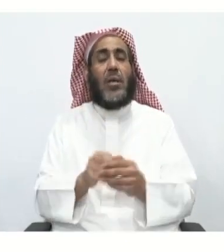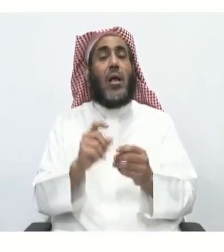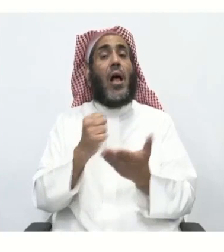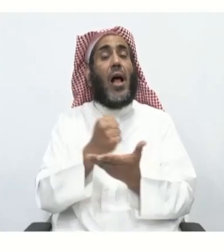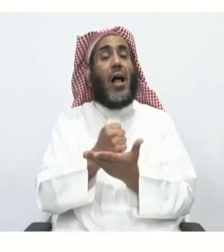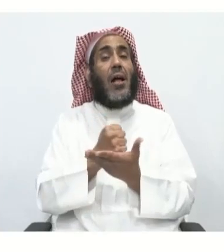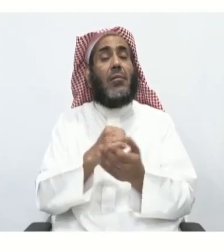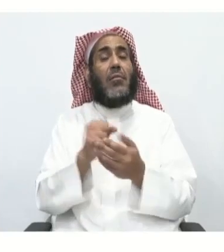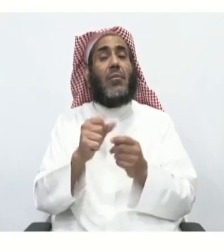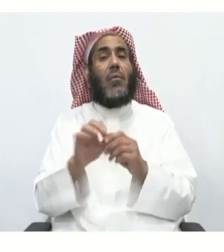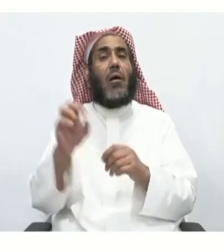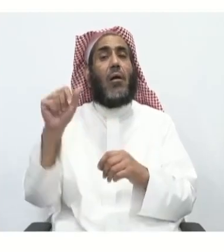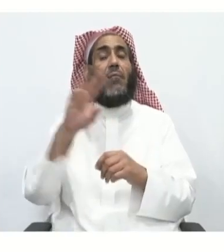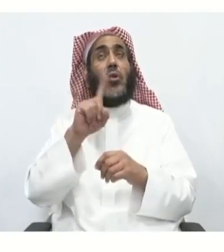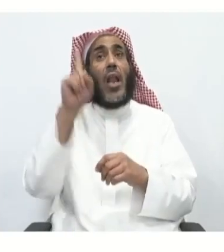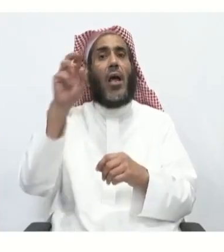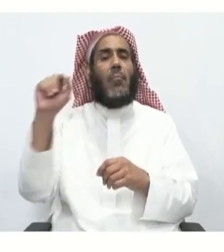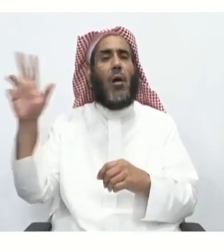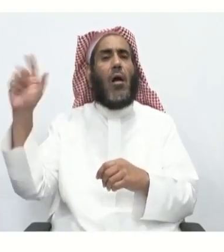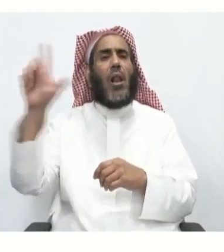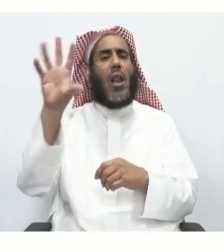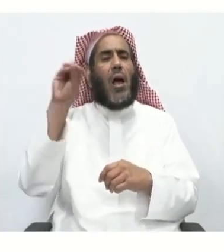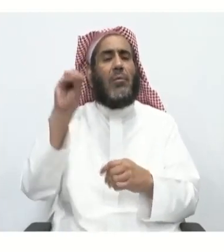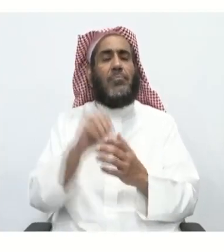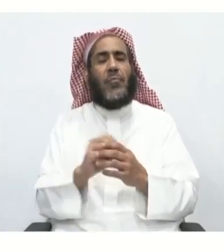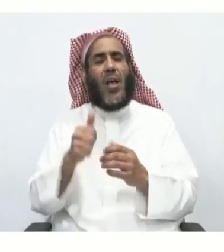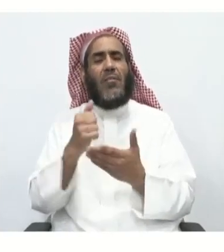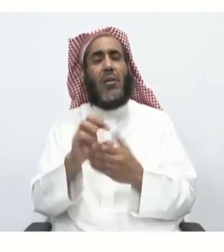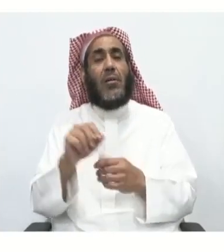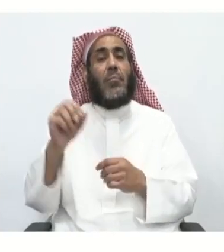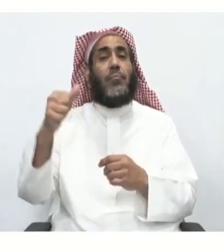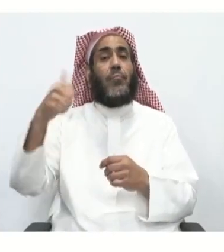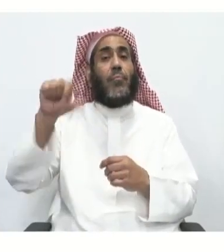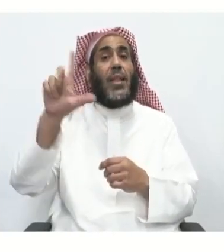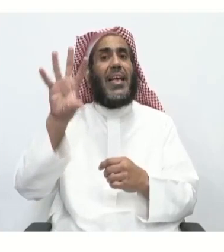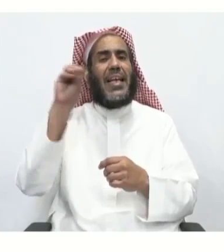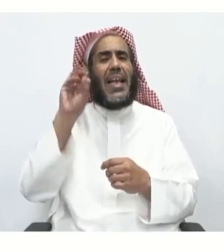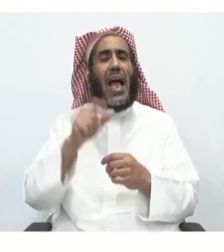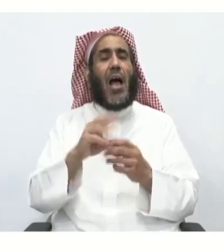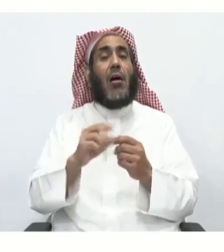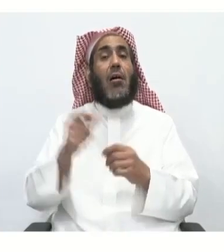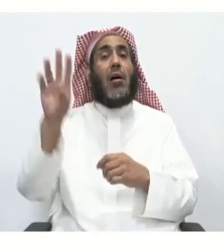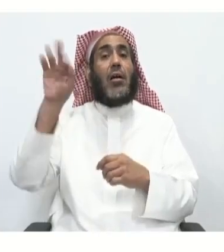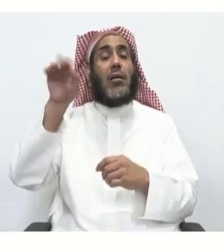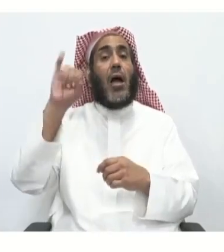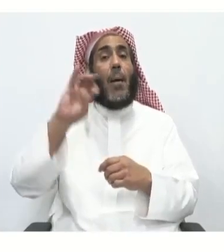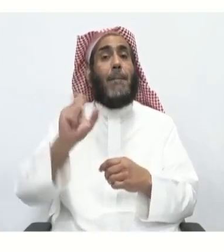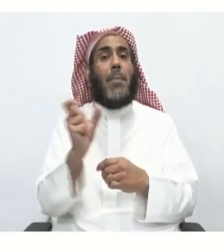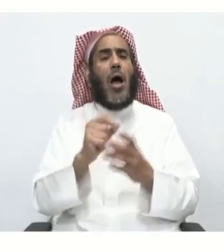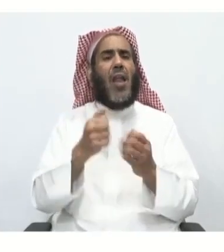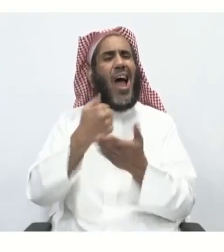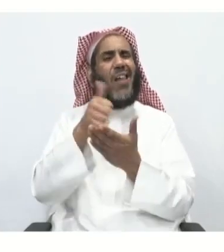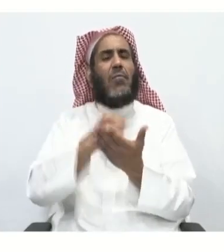الكلمات الله لفظ الجلاله الله ايضا اله الرحمن